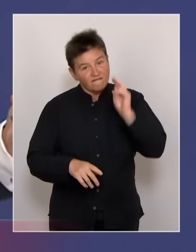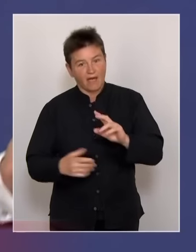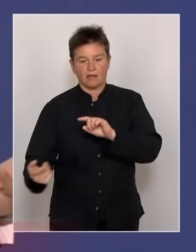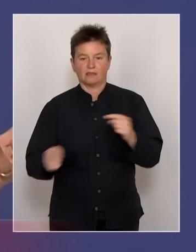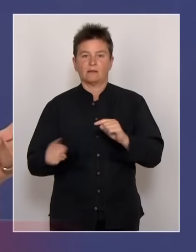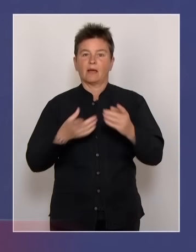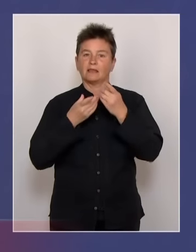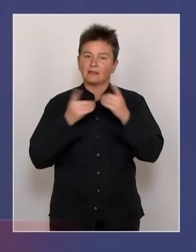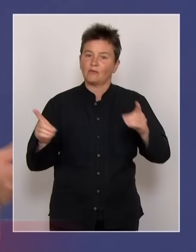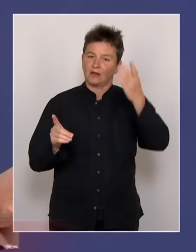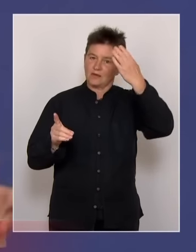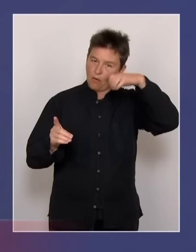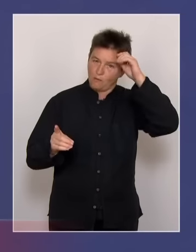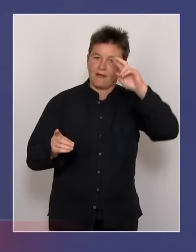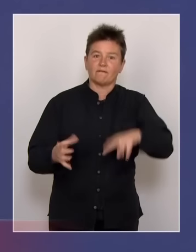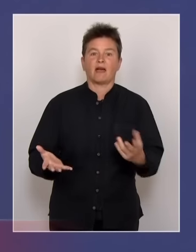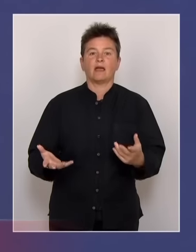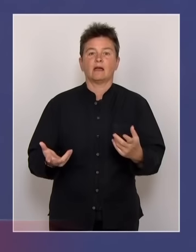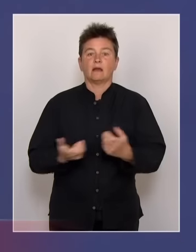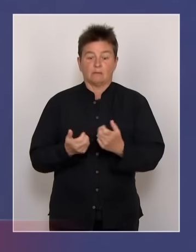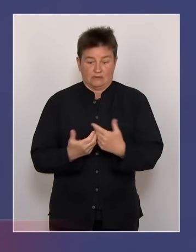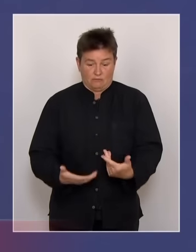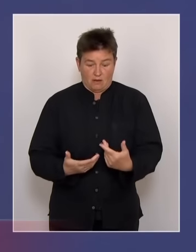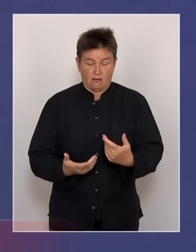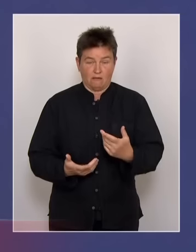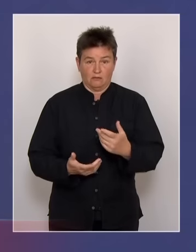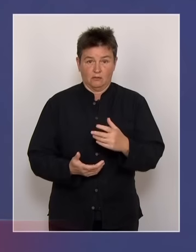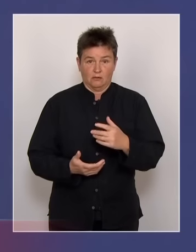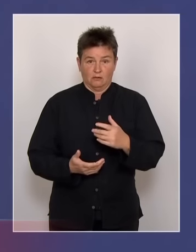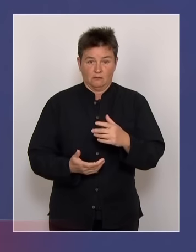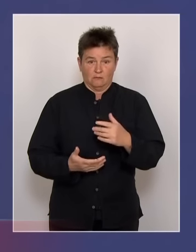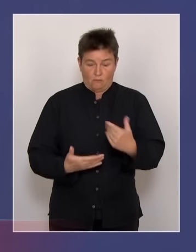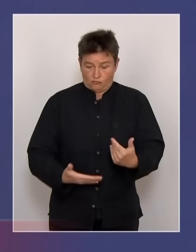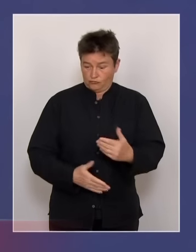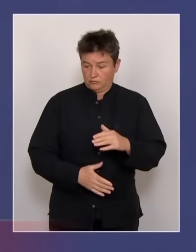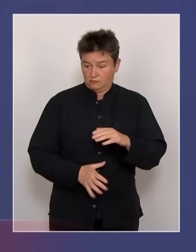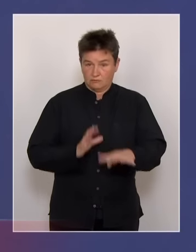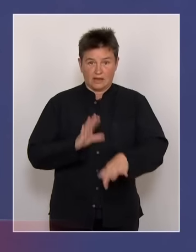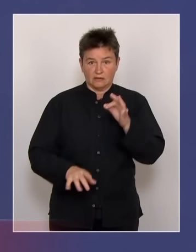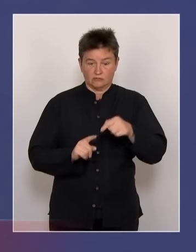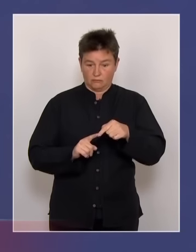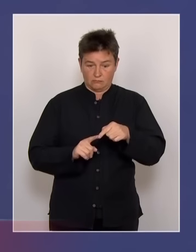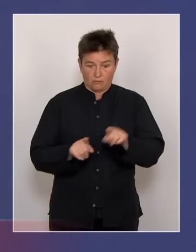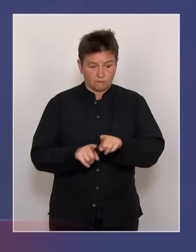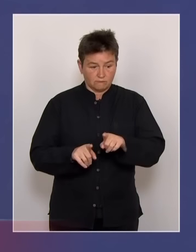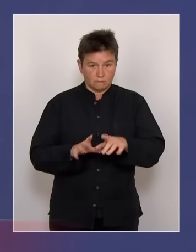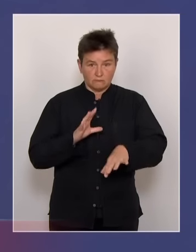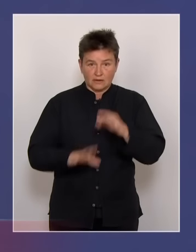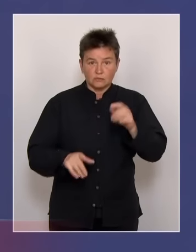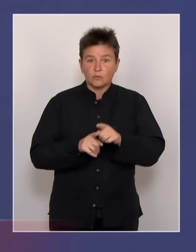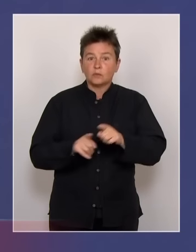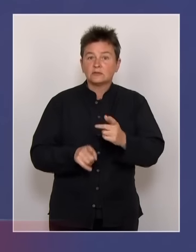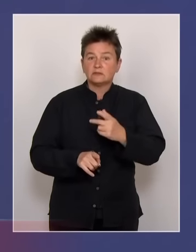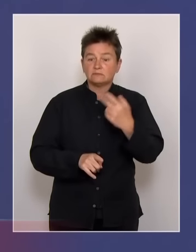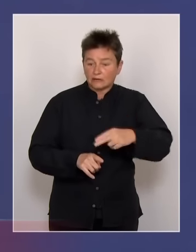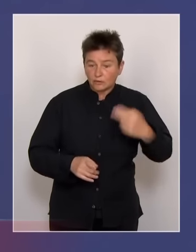démocratique européen regardez les élections que nous avons aujourd'hui ce sont autant d'élections nationales c'est